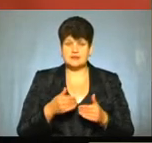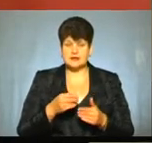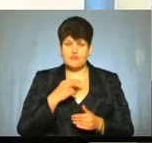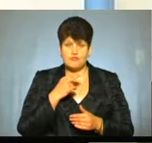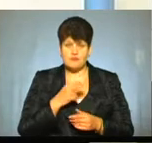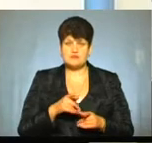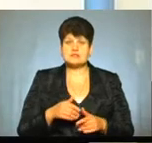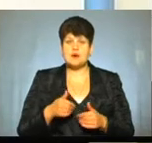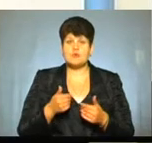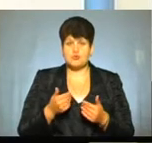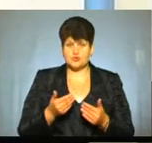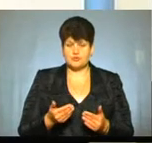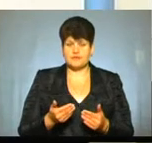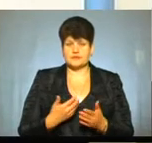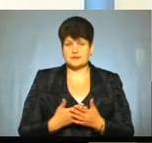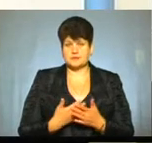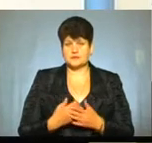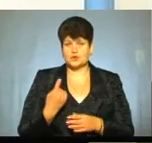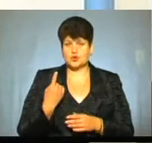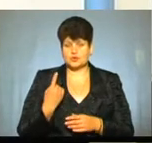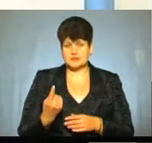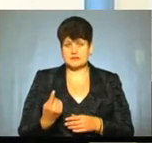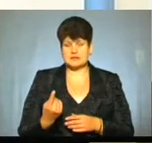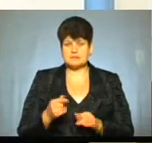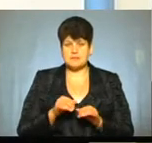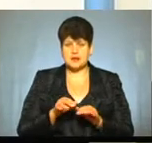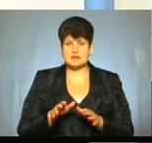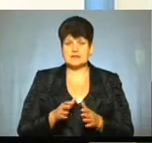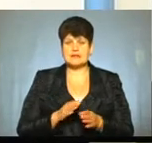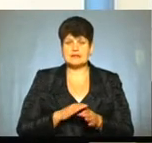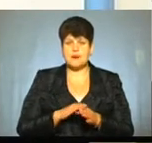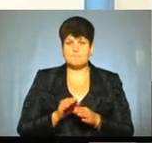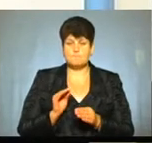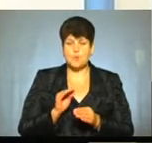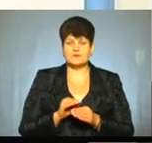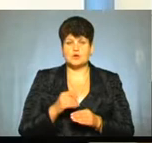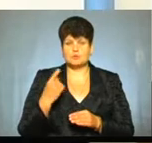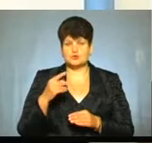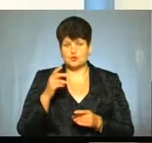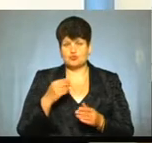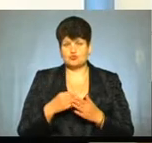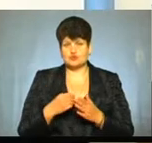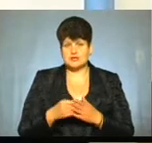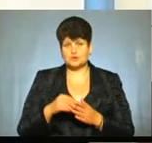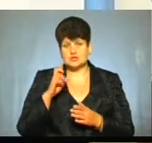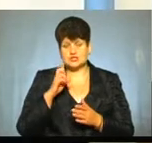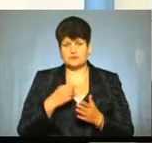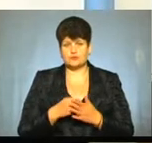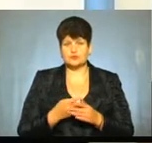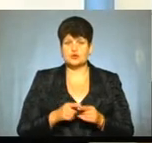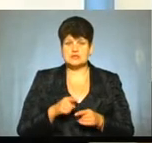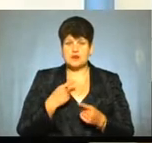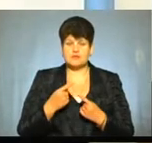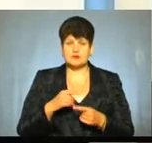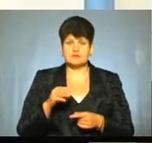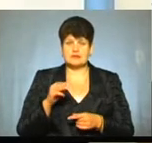увагу, для того, щоб він запропонував, напевне, один із механізмів наповнення обласного бюджету. Так? І також державного бюджету.